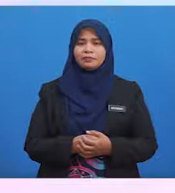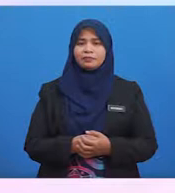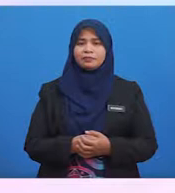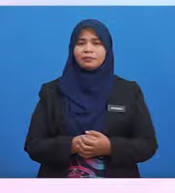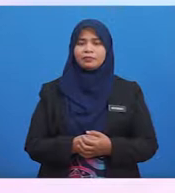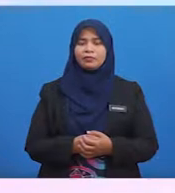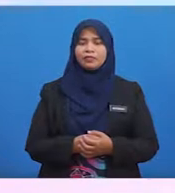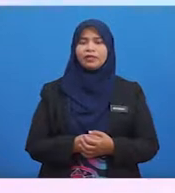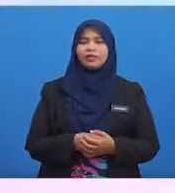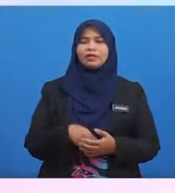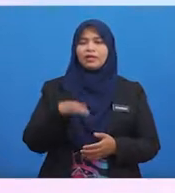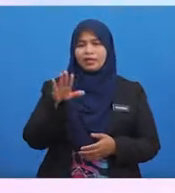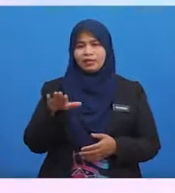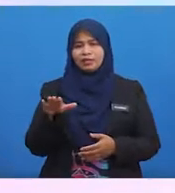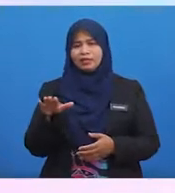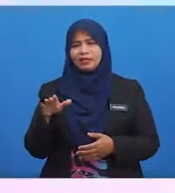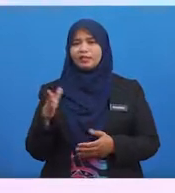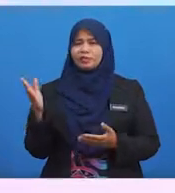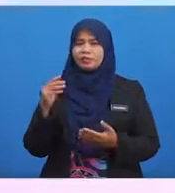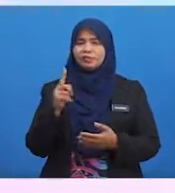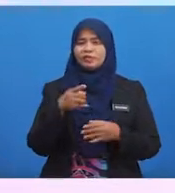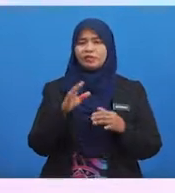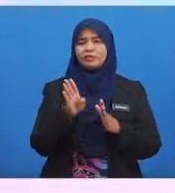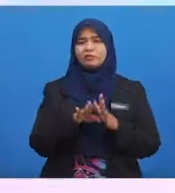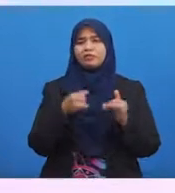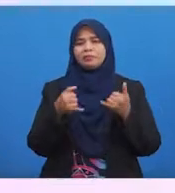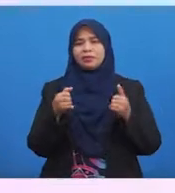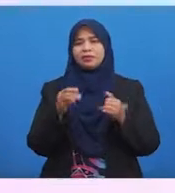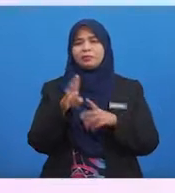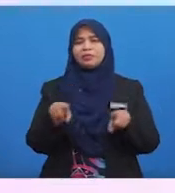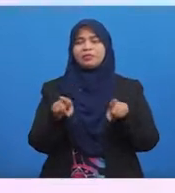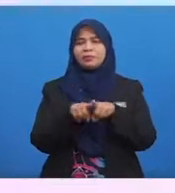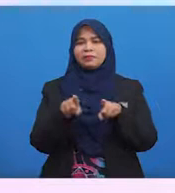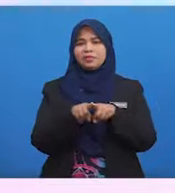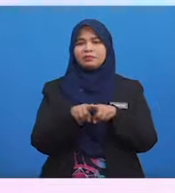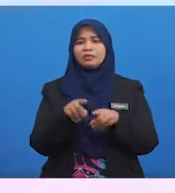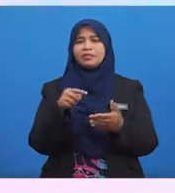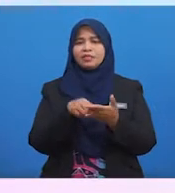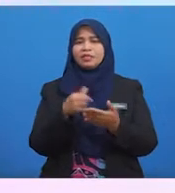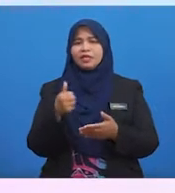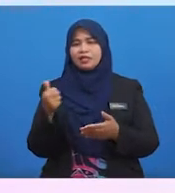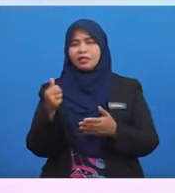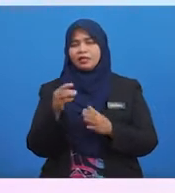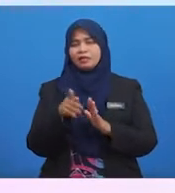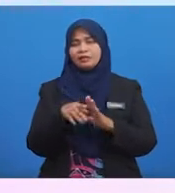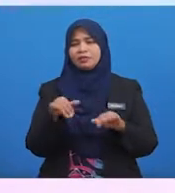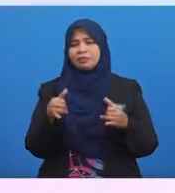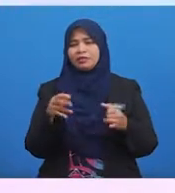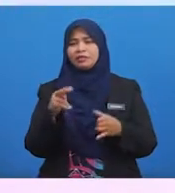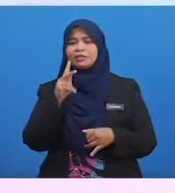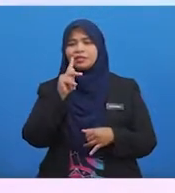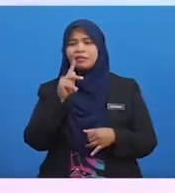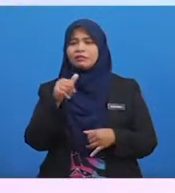Ade Jom kita bermain sama-sama ini anak permainan kakak bagusnya Kakak terima